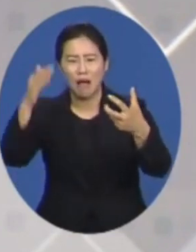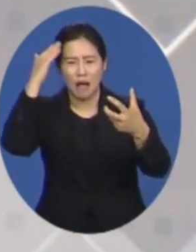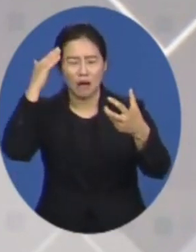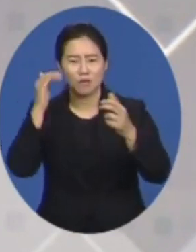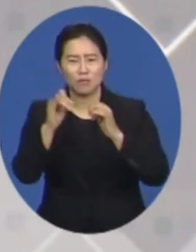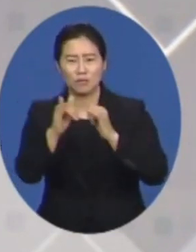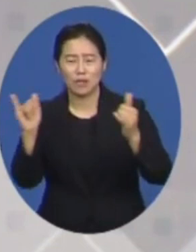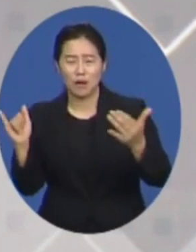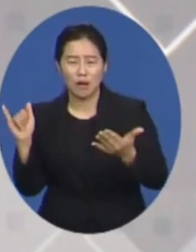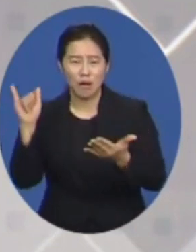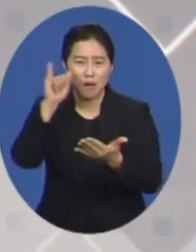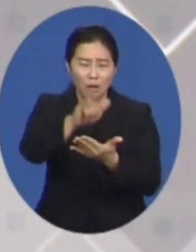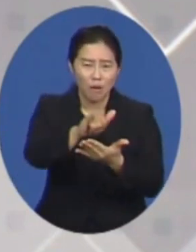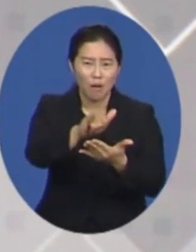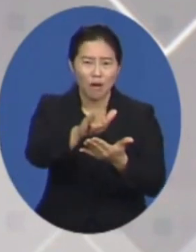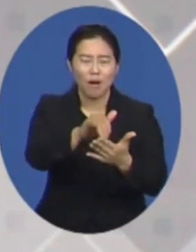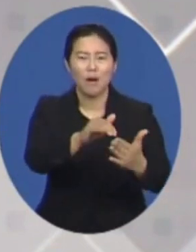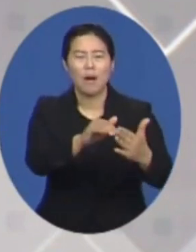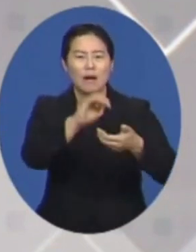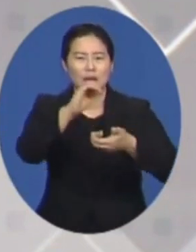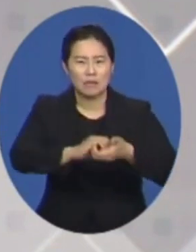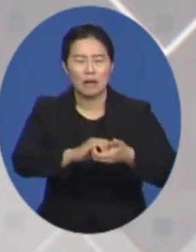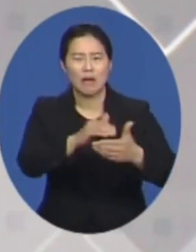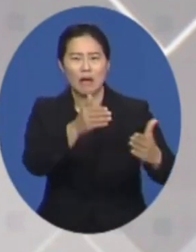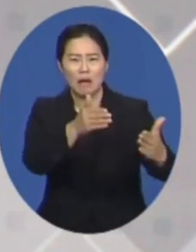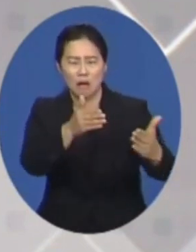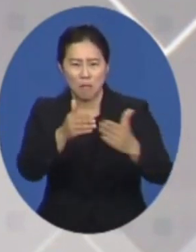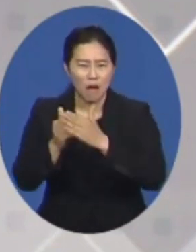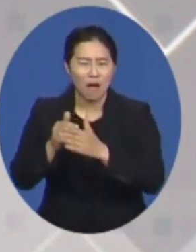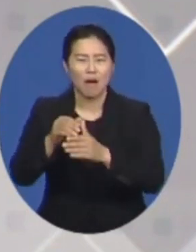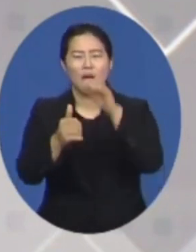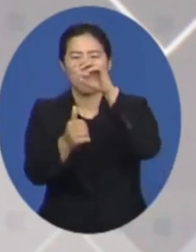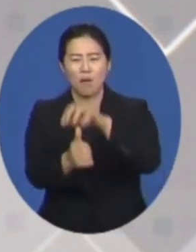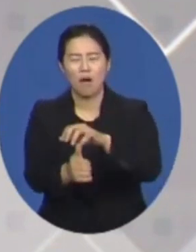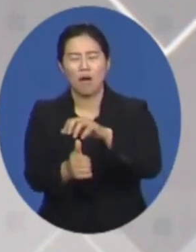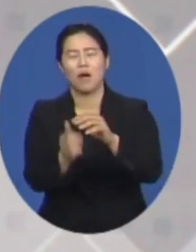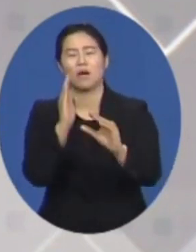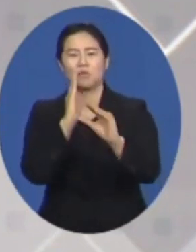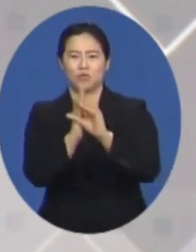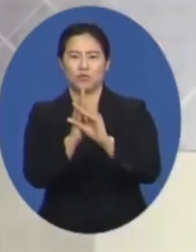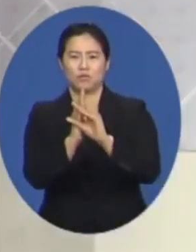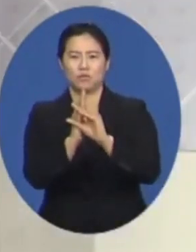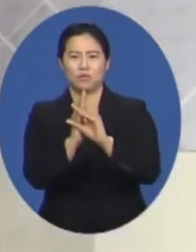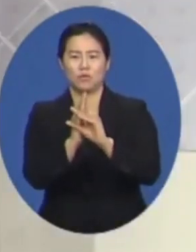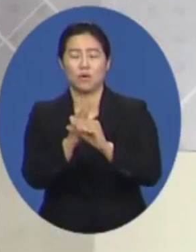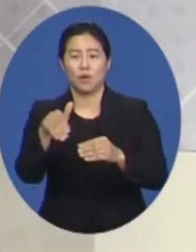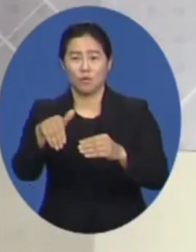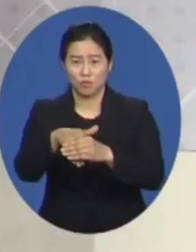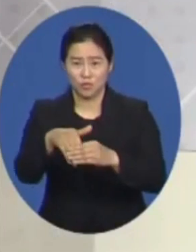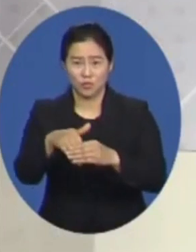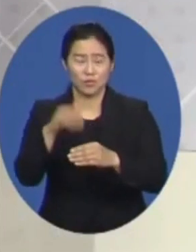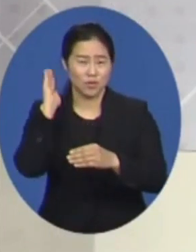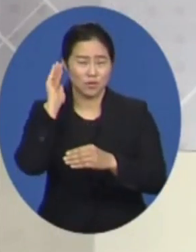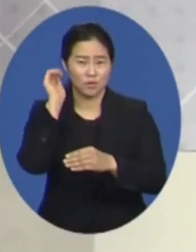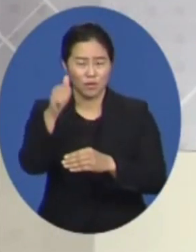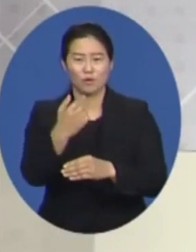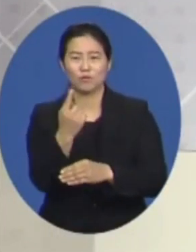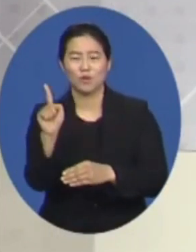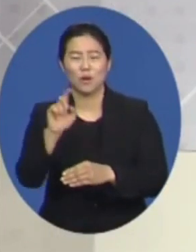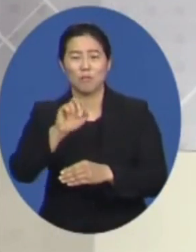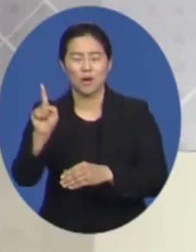흙을 체험하게 되고 경희 시키고 내 첫 킬은 사례가 빈발하고 있습니다 문재인 좌파 족 제 조건은